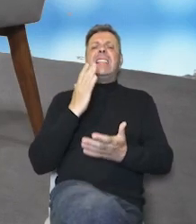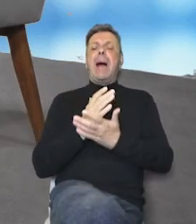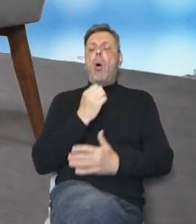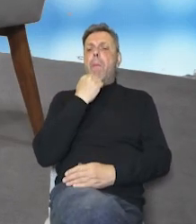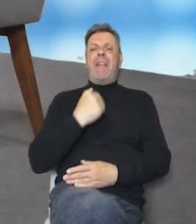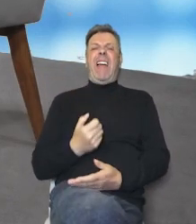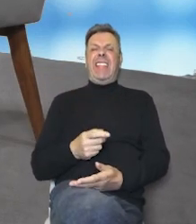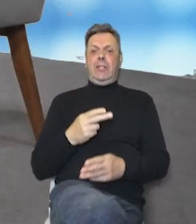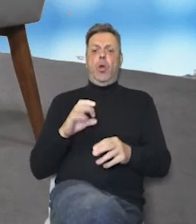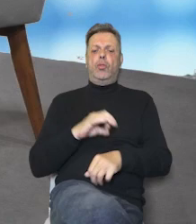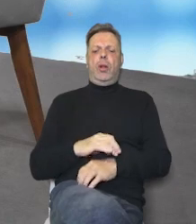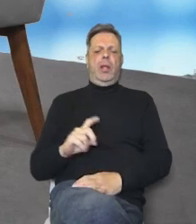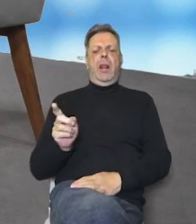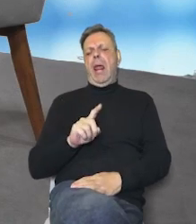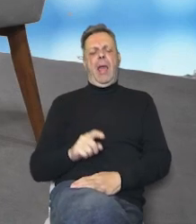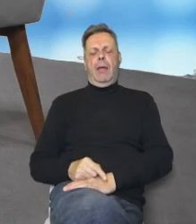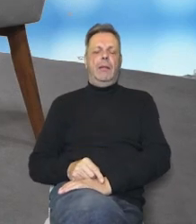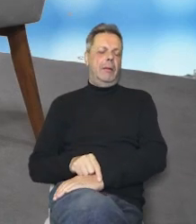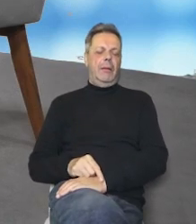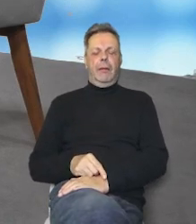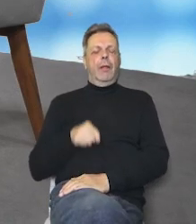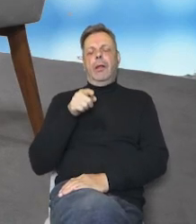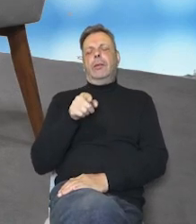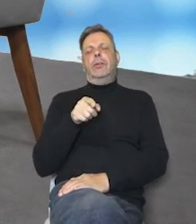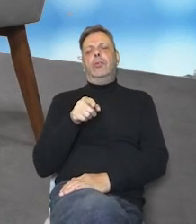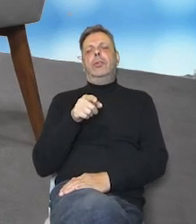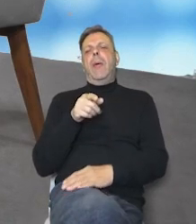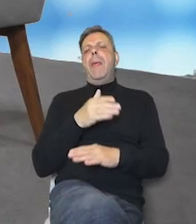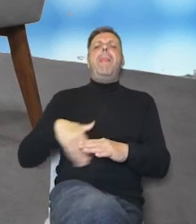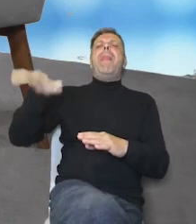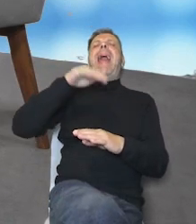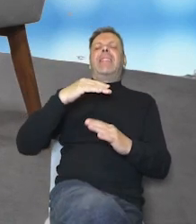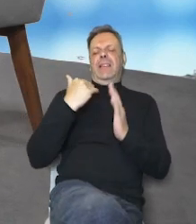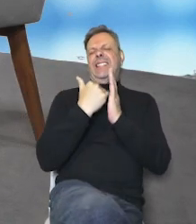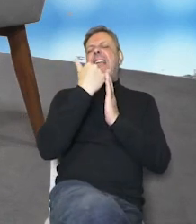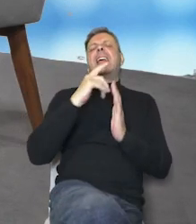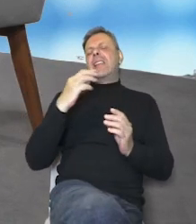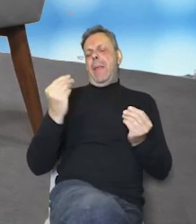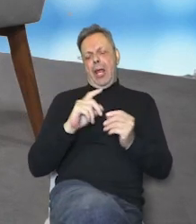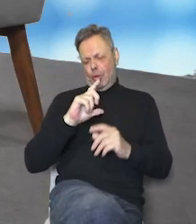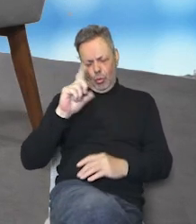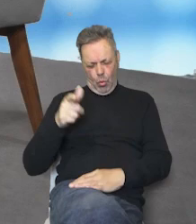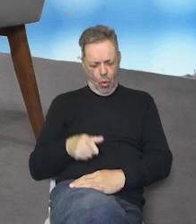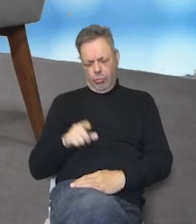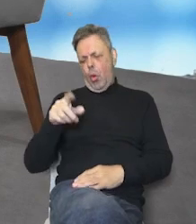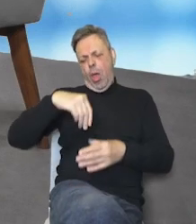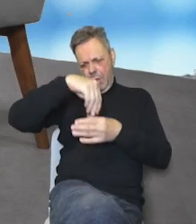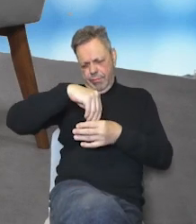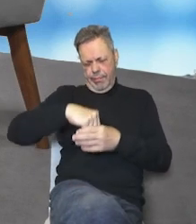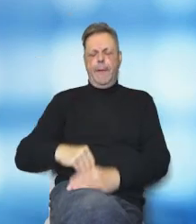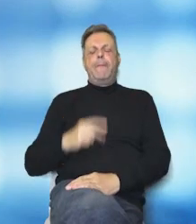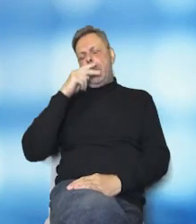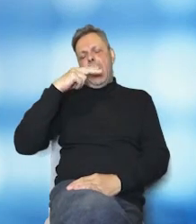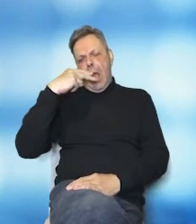Ne, nad standard je nešto drugo. Kontrola, to je vaša dobra volja.